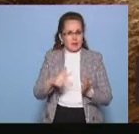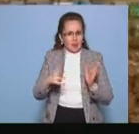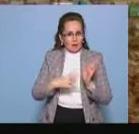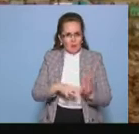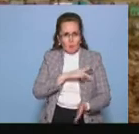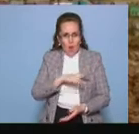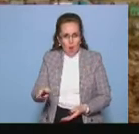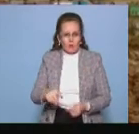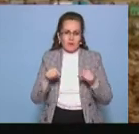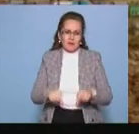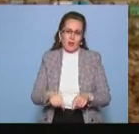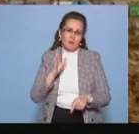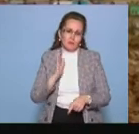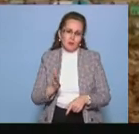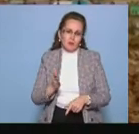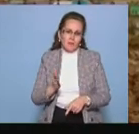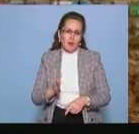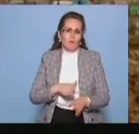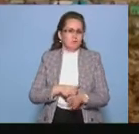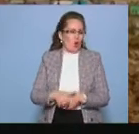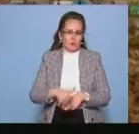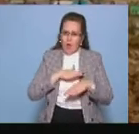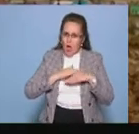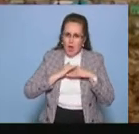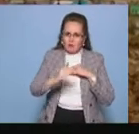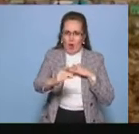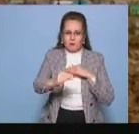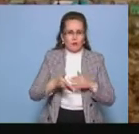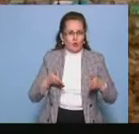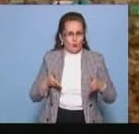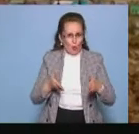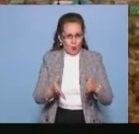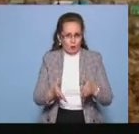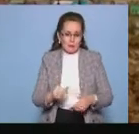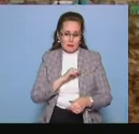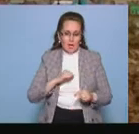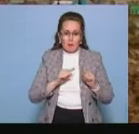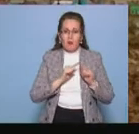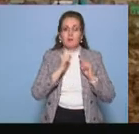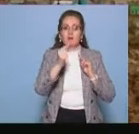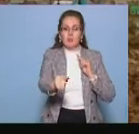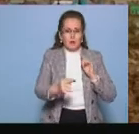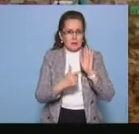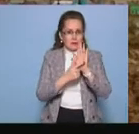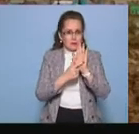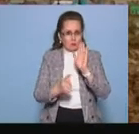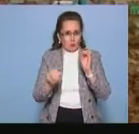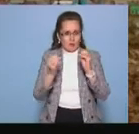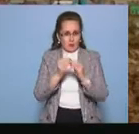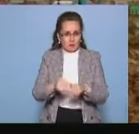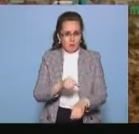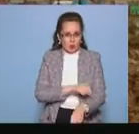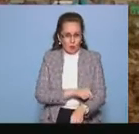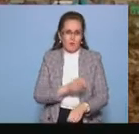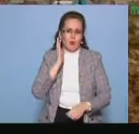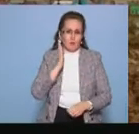миллионов. Здесь будет полностью асфальтированная дорога. Сама протяженность 710 метров. Здесь будет